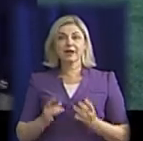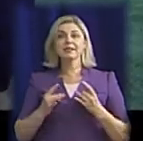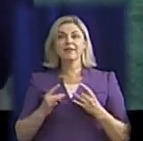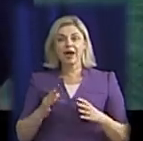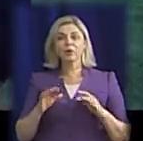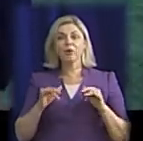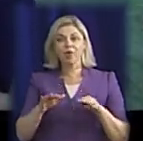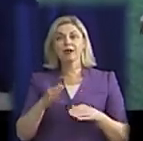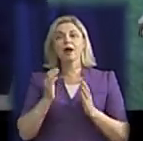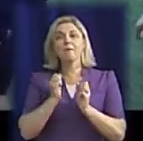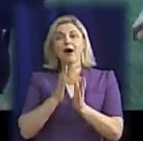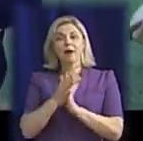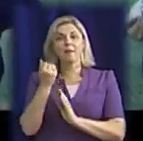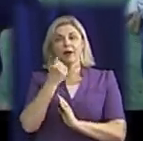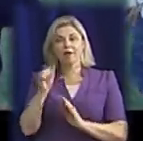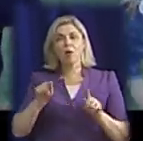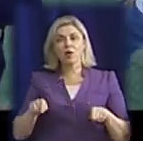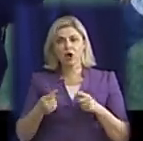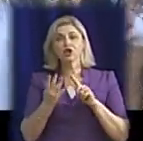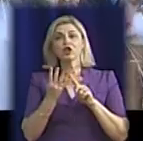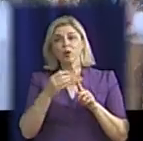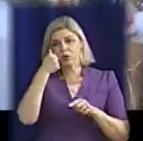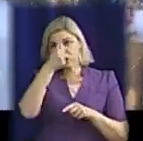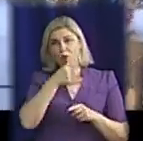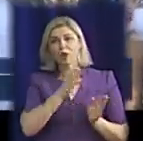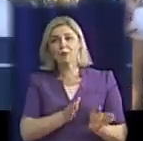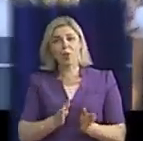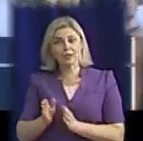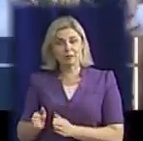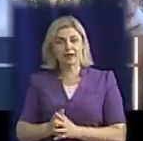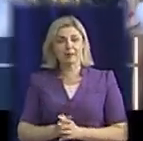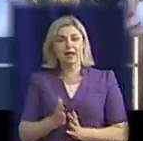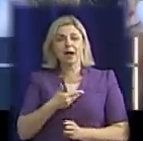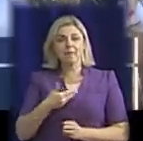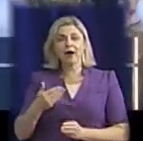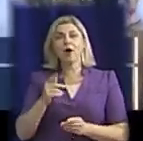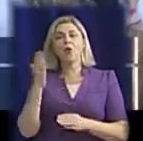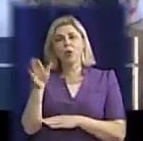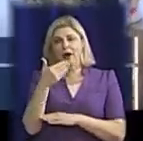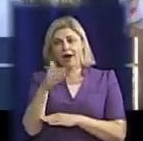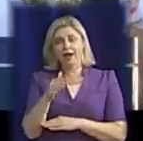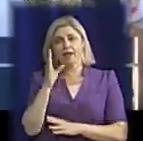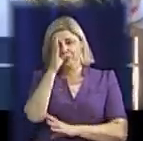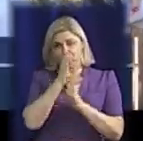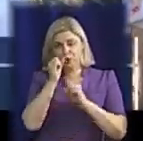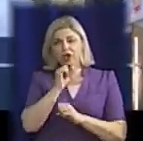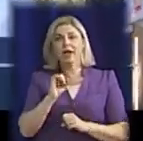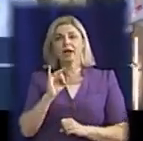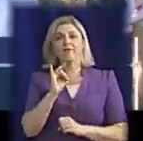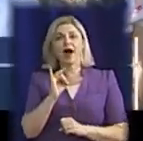Святкування у парку «Перемога» організовують четвертий рік поспіль. Ми гуляємо ніч на Івана Купала. Це древнє